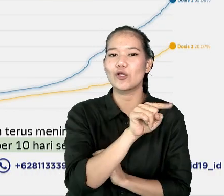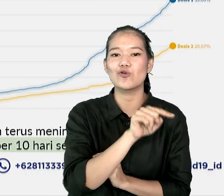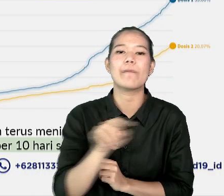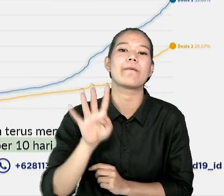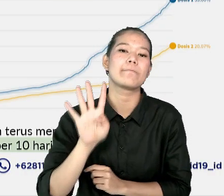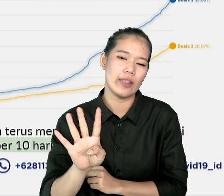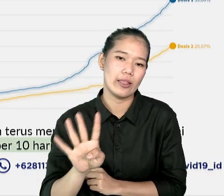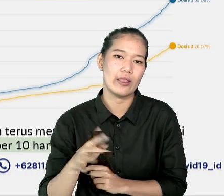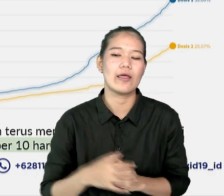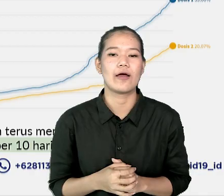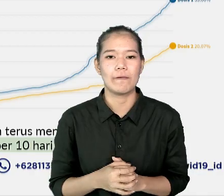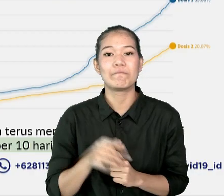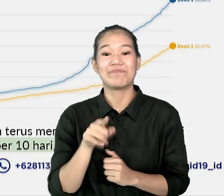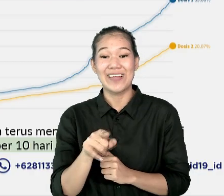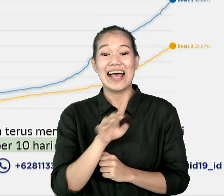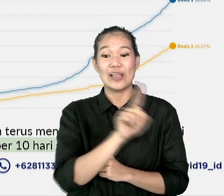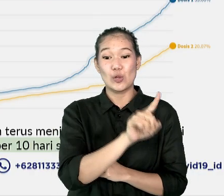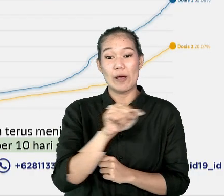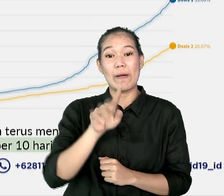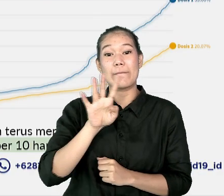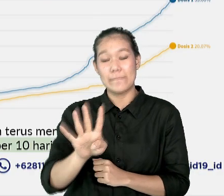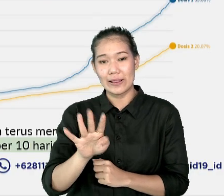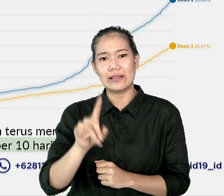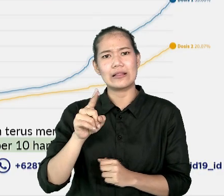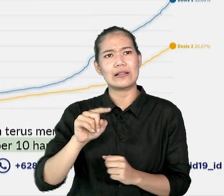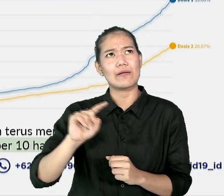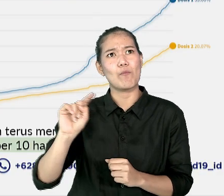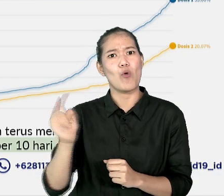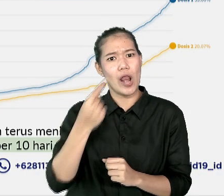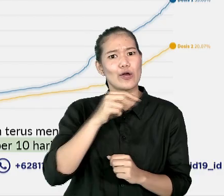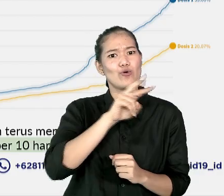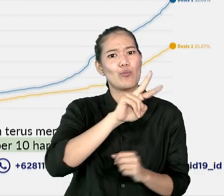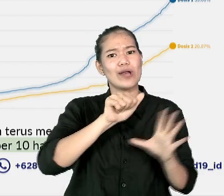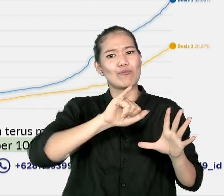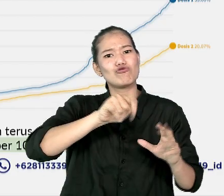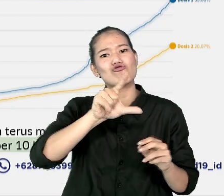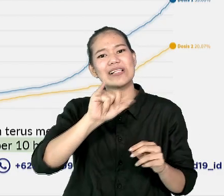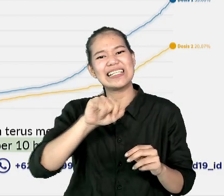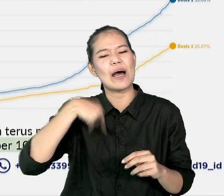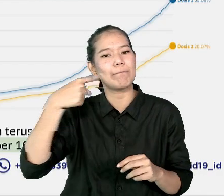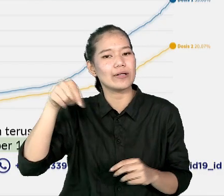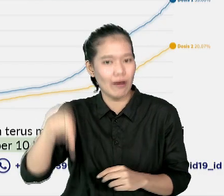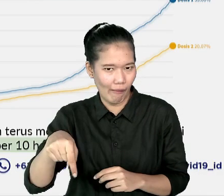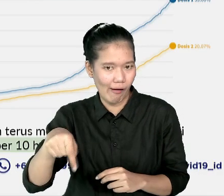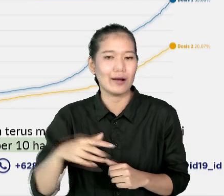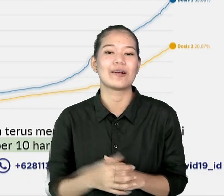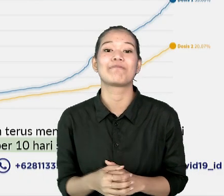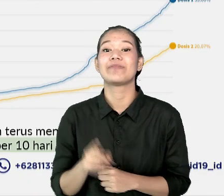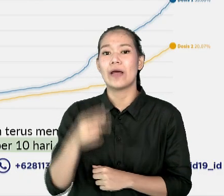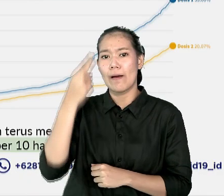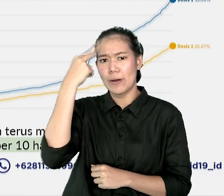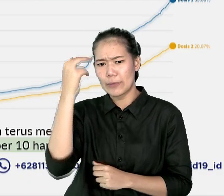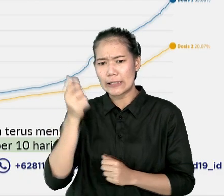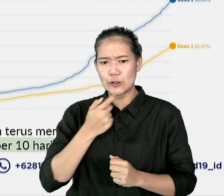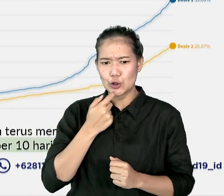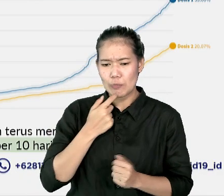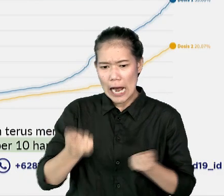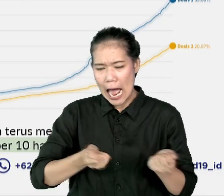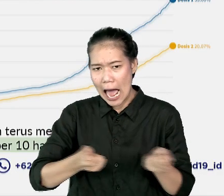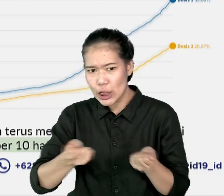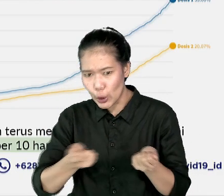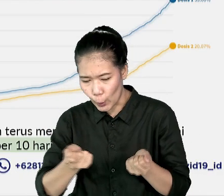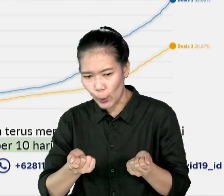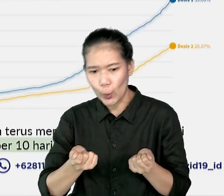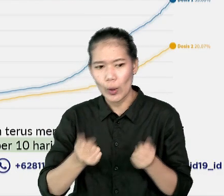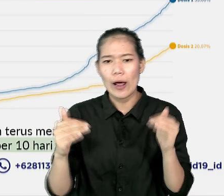sampai dengan 4 yang dilaksanakan pada 26 Juli hingga saat ini. Pemerintah juga mengatur perjalanan baik